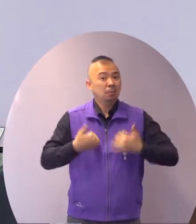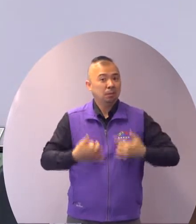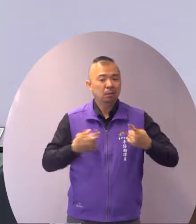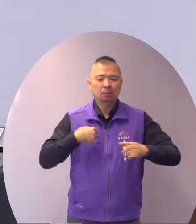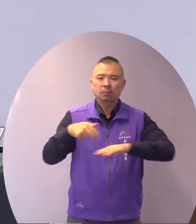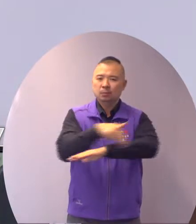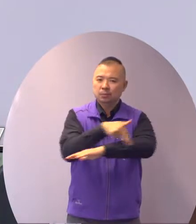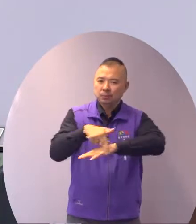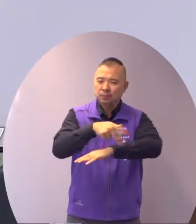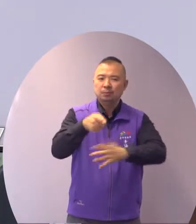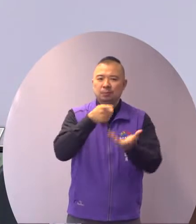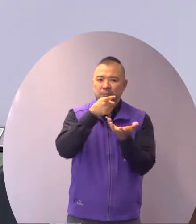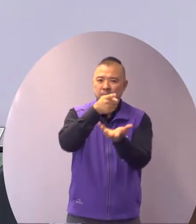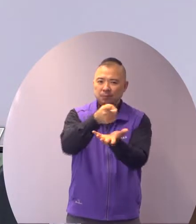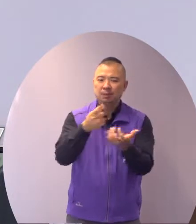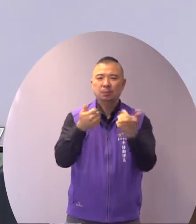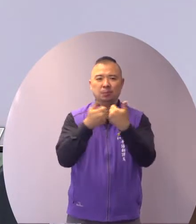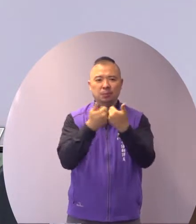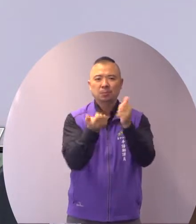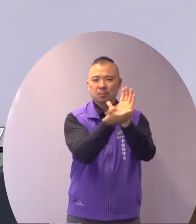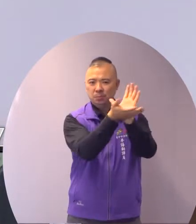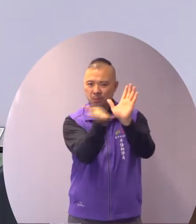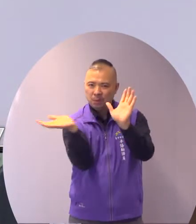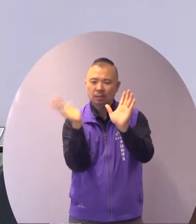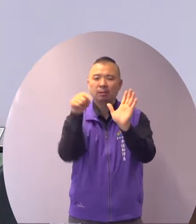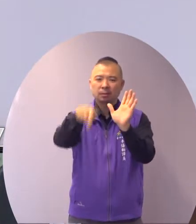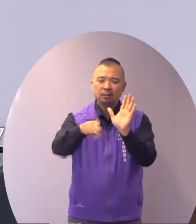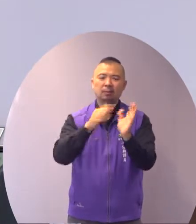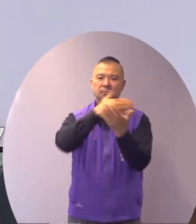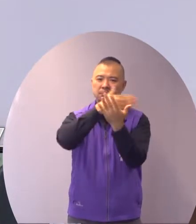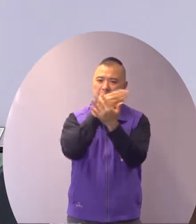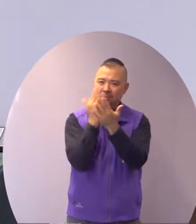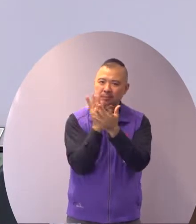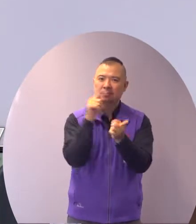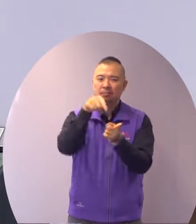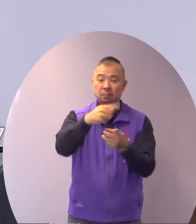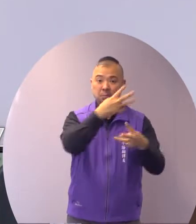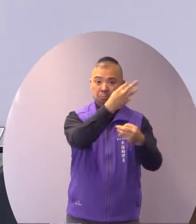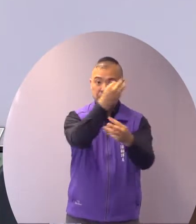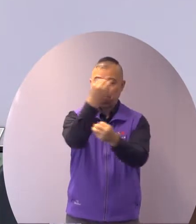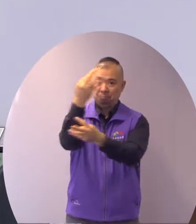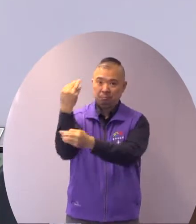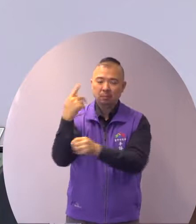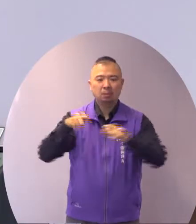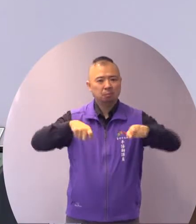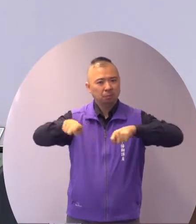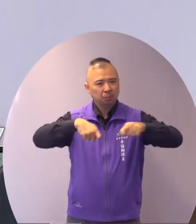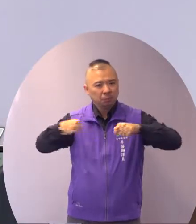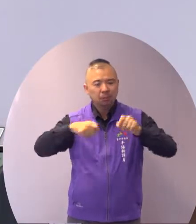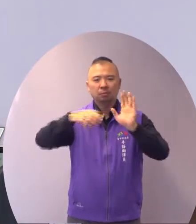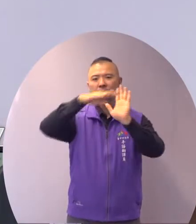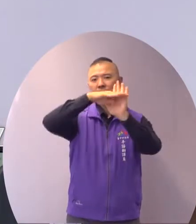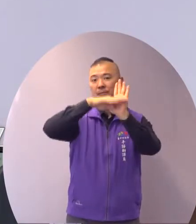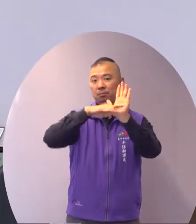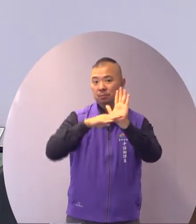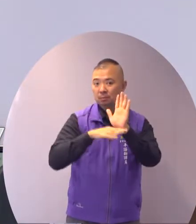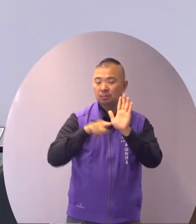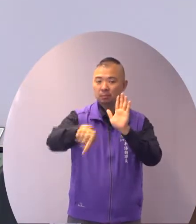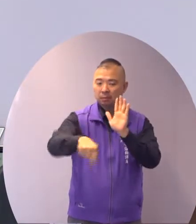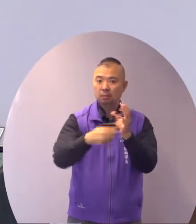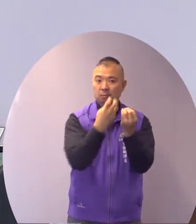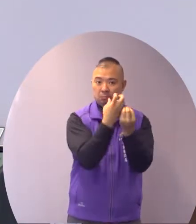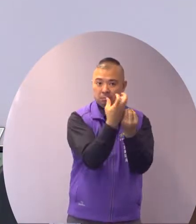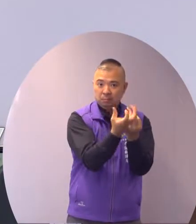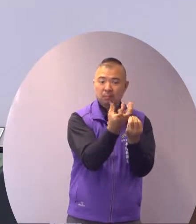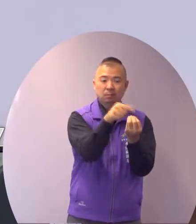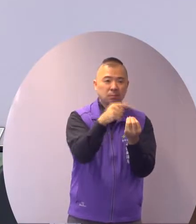的这个节庆活动，那在不同的时期，从现在开始，有的会着重在耶诞，